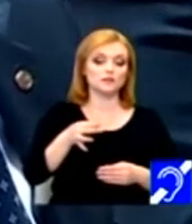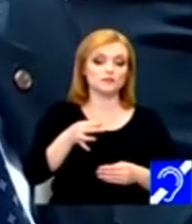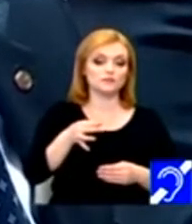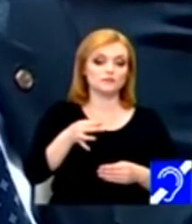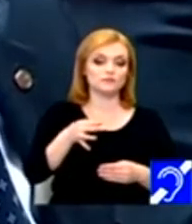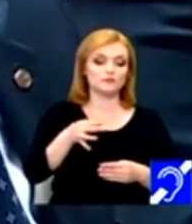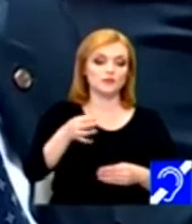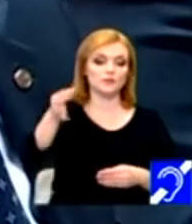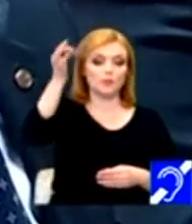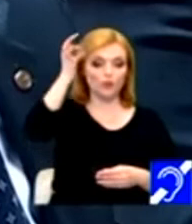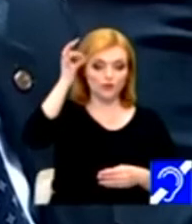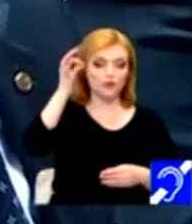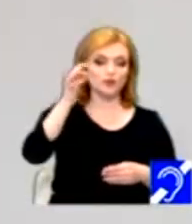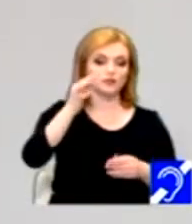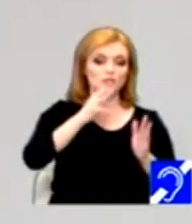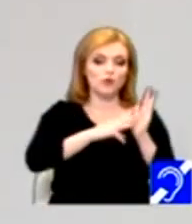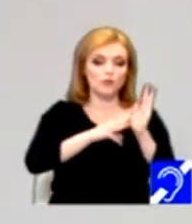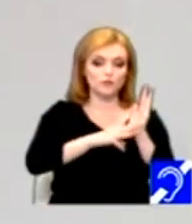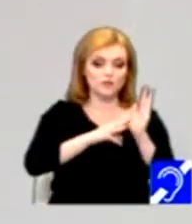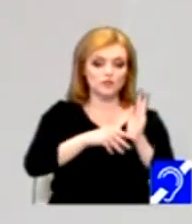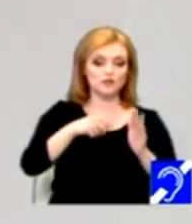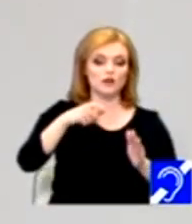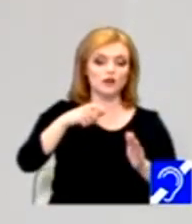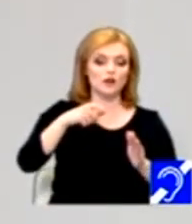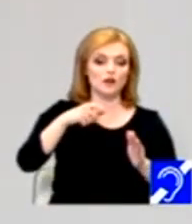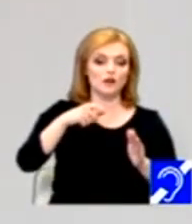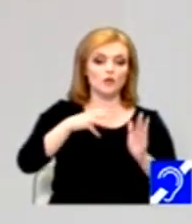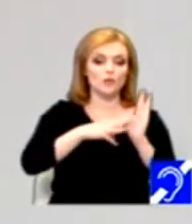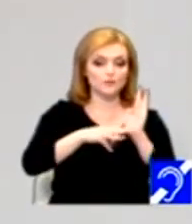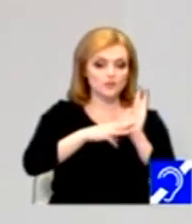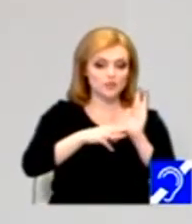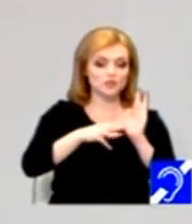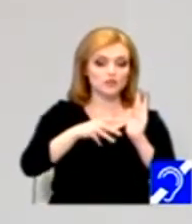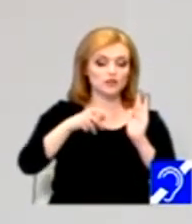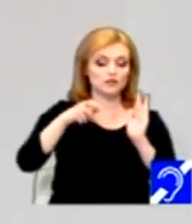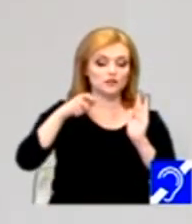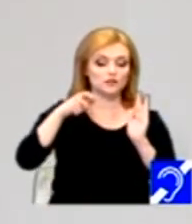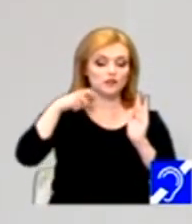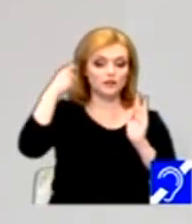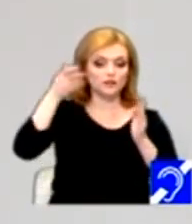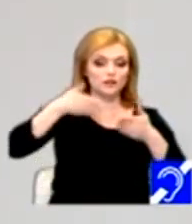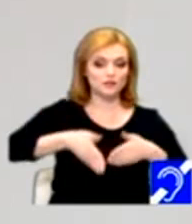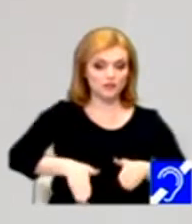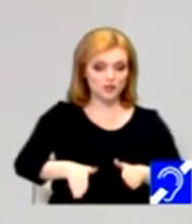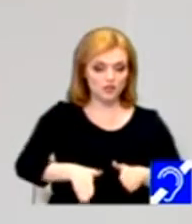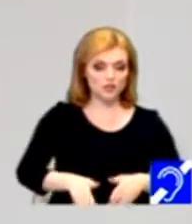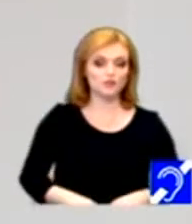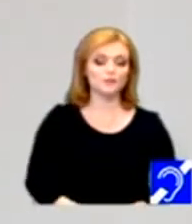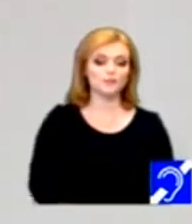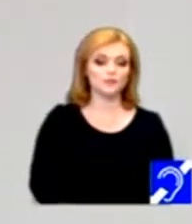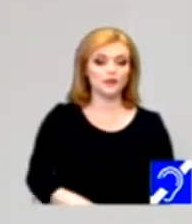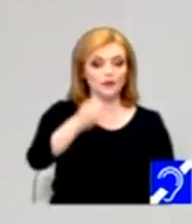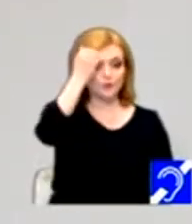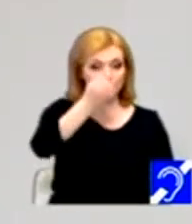naștere. Într-adevăr este o onoare să avem o asemenea monedă la aniversarea de 85 de ani și chiar mulțumim